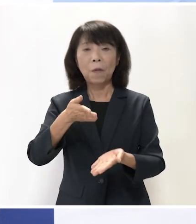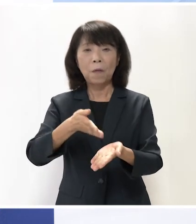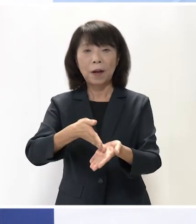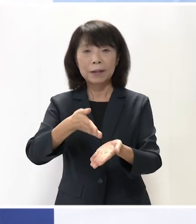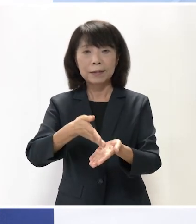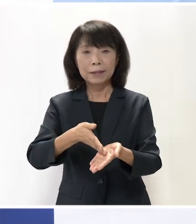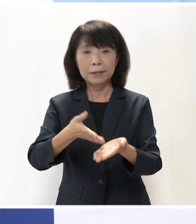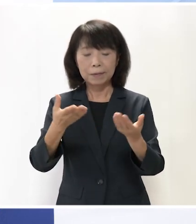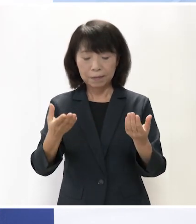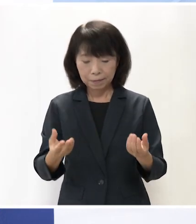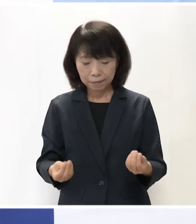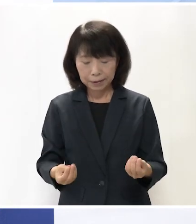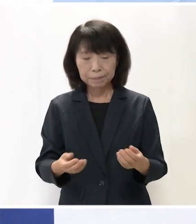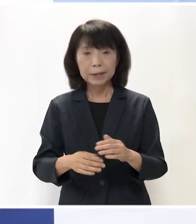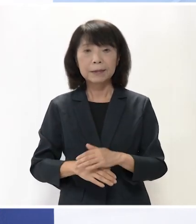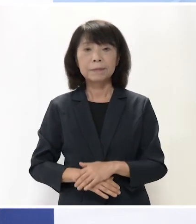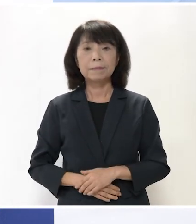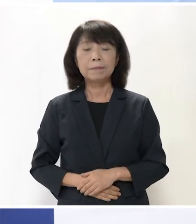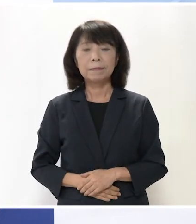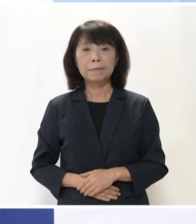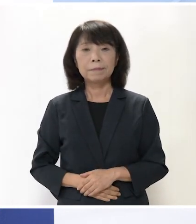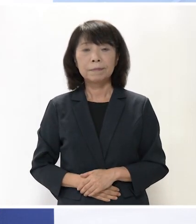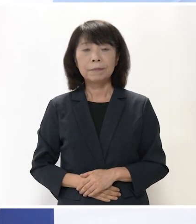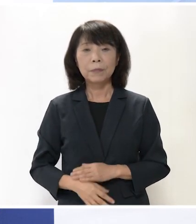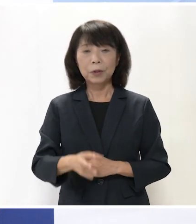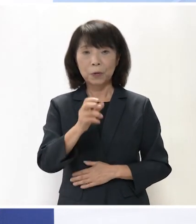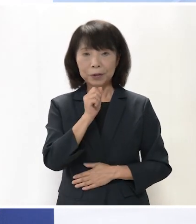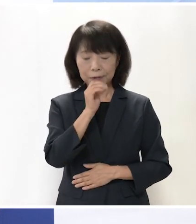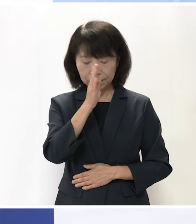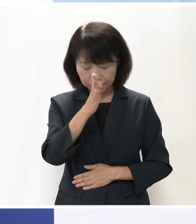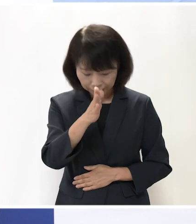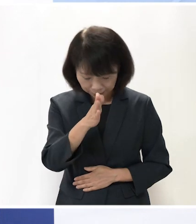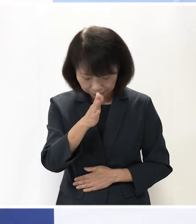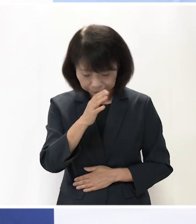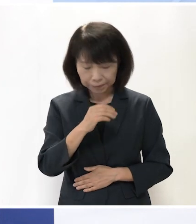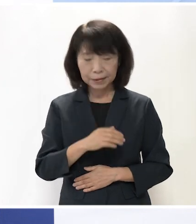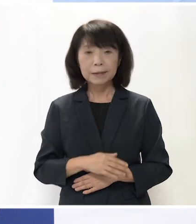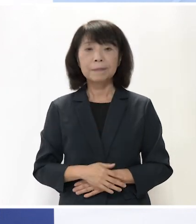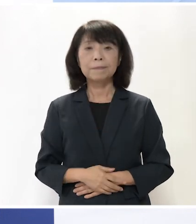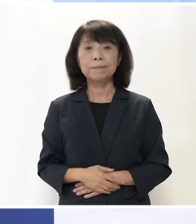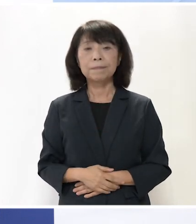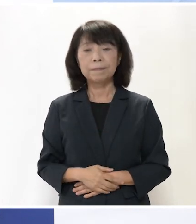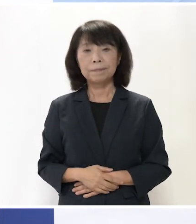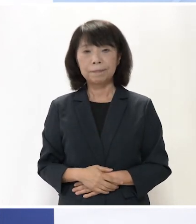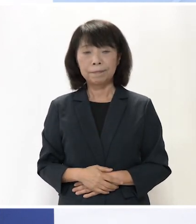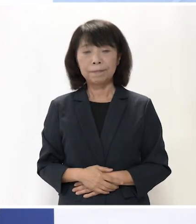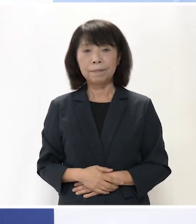の挨拶とさせていただきます。よろしくお願いをいたします。